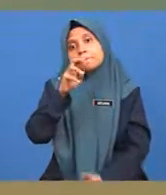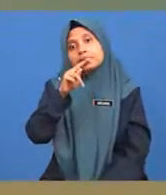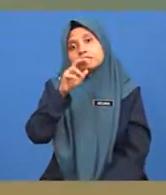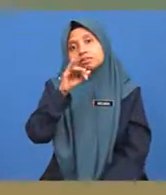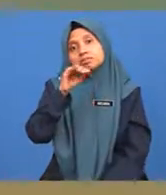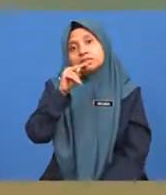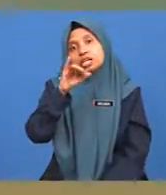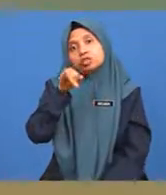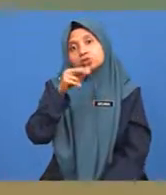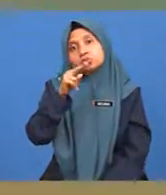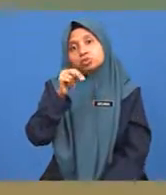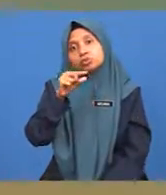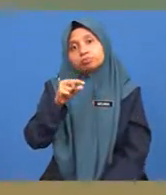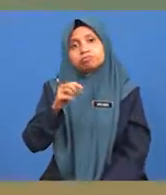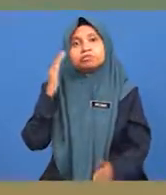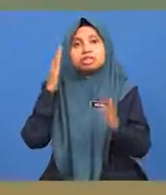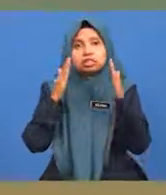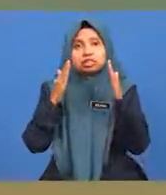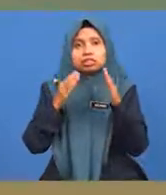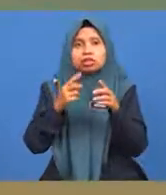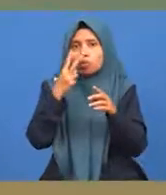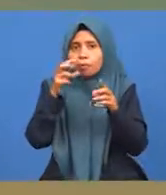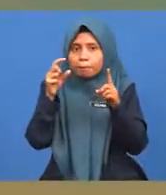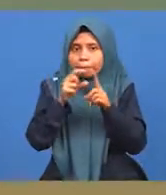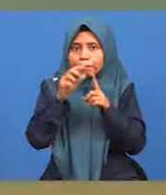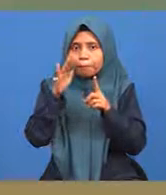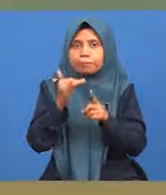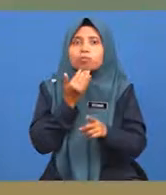Lihat perkataan yang berwarna kuning.